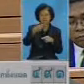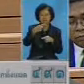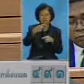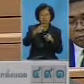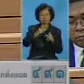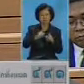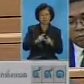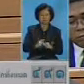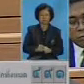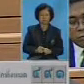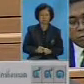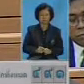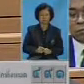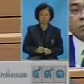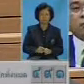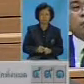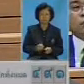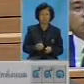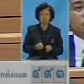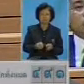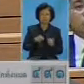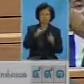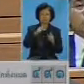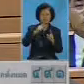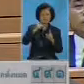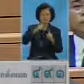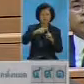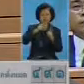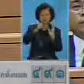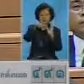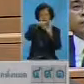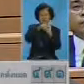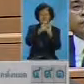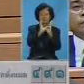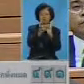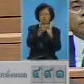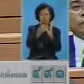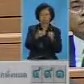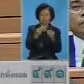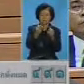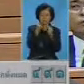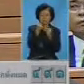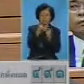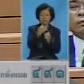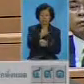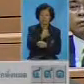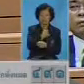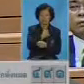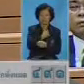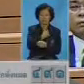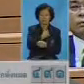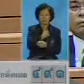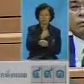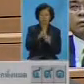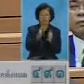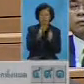ายครั้งแม้กระทั่งที่พิษณุโลกโอ้ให้ความมั่นใจเลยครับไปให้ความมั่นใ